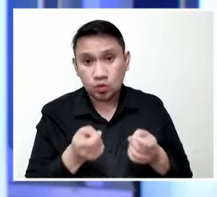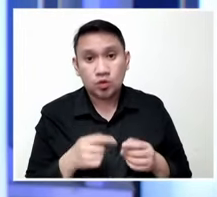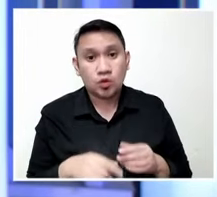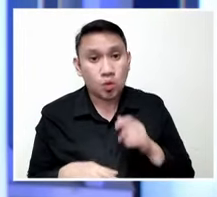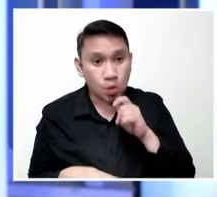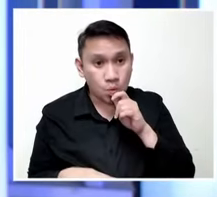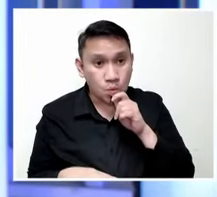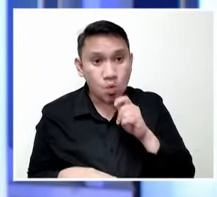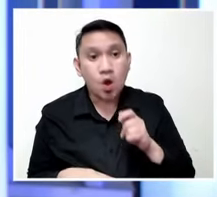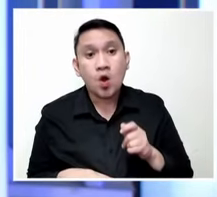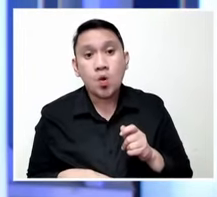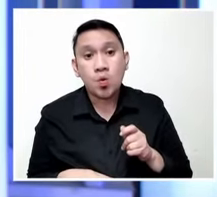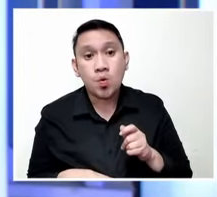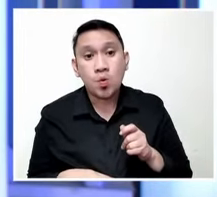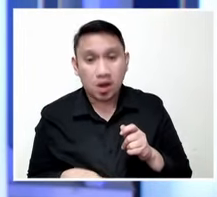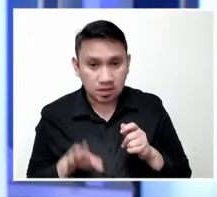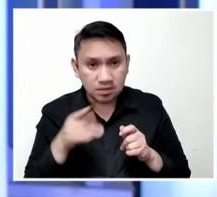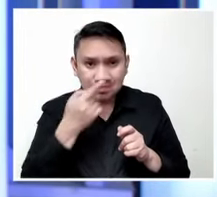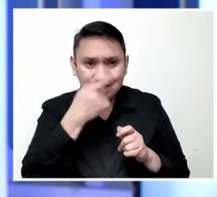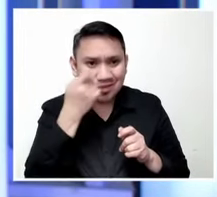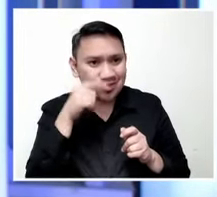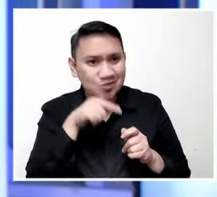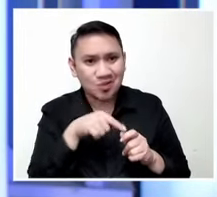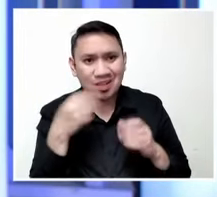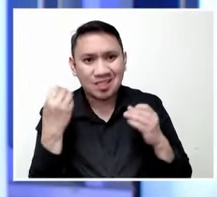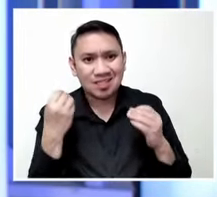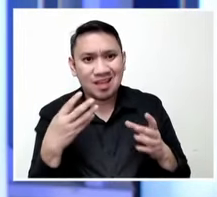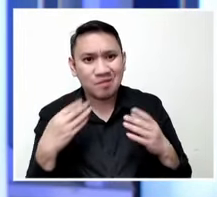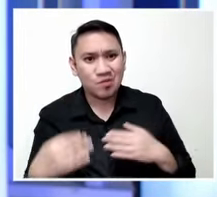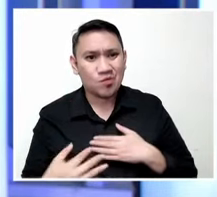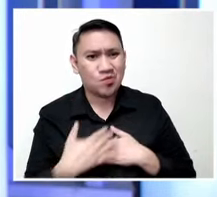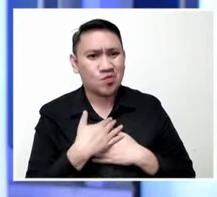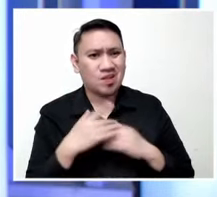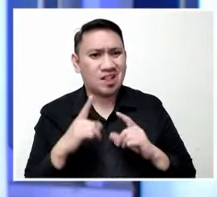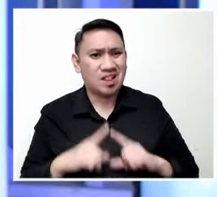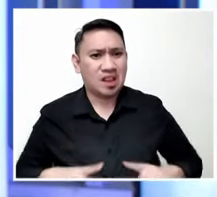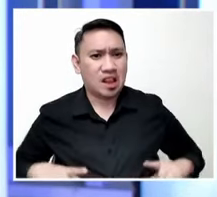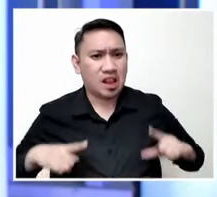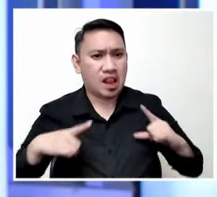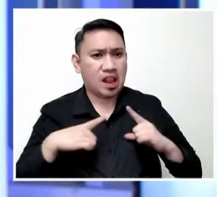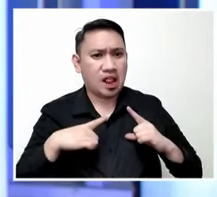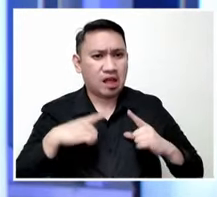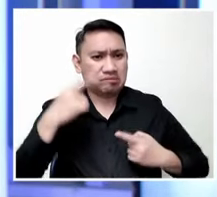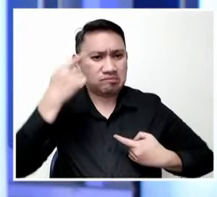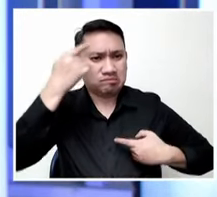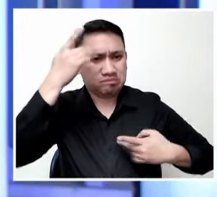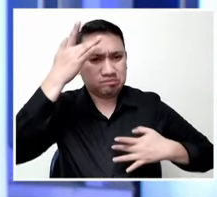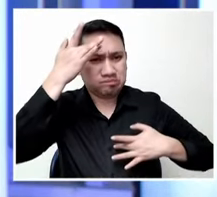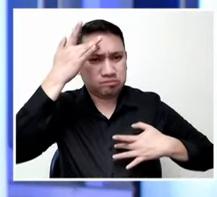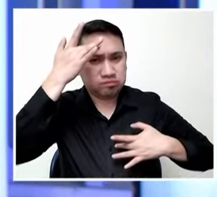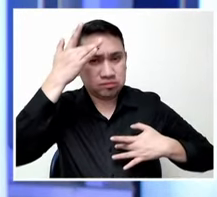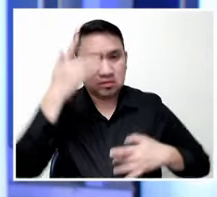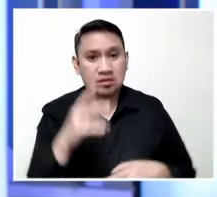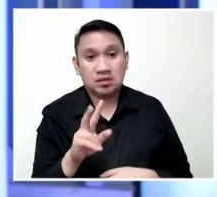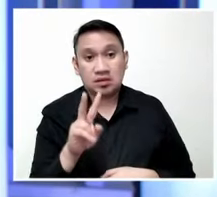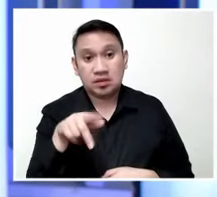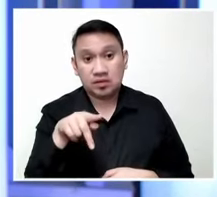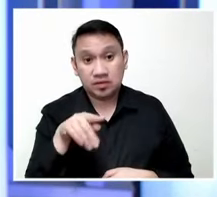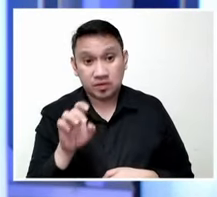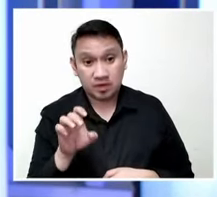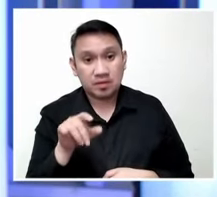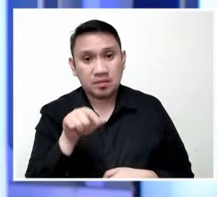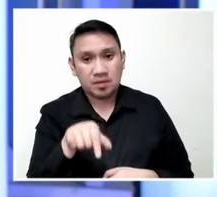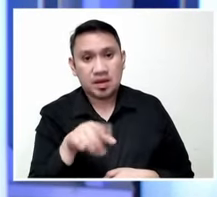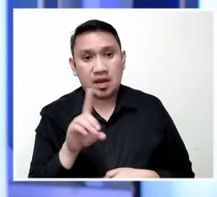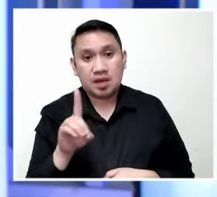dahil sa nakababahalang pagdami ng mga nagkakaroon ng lung injury. Sa bagong vape law kasi, nasa DTI na ang